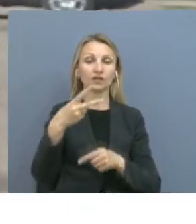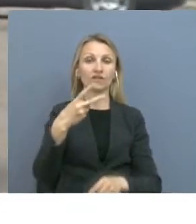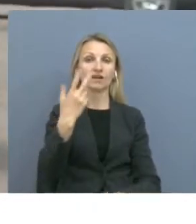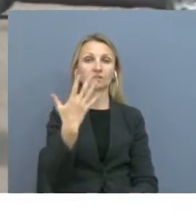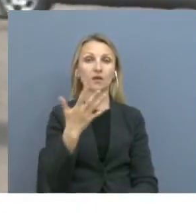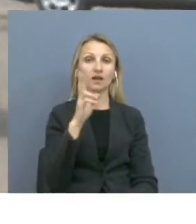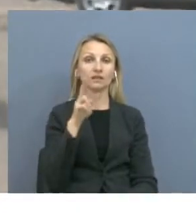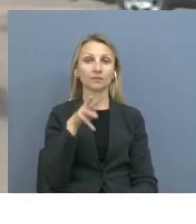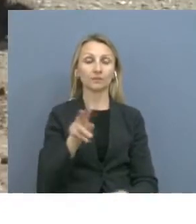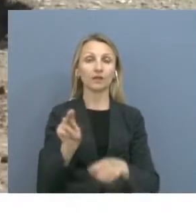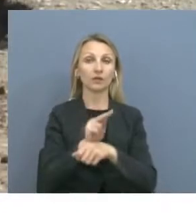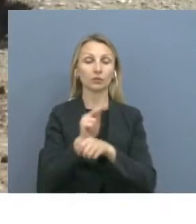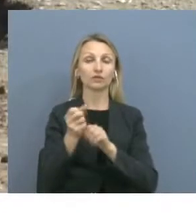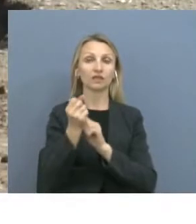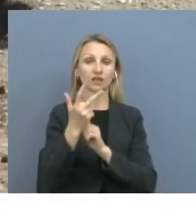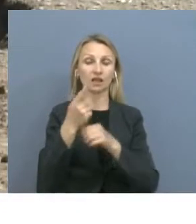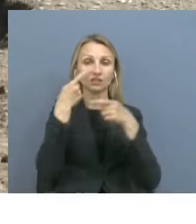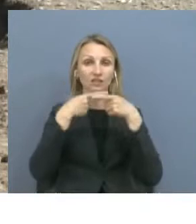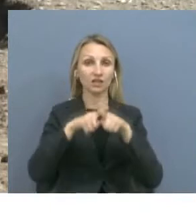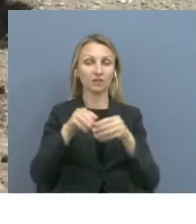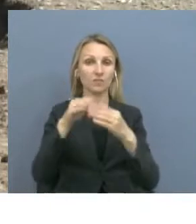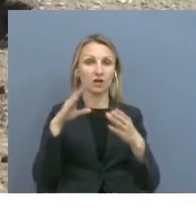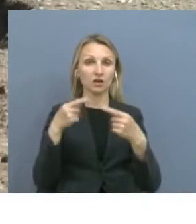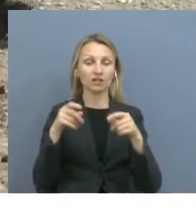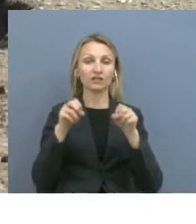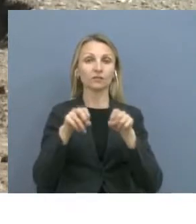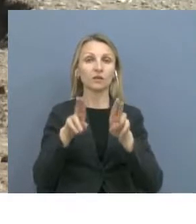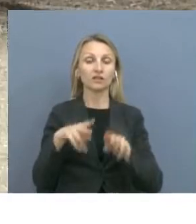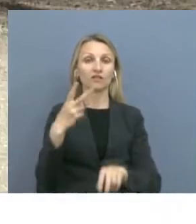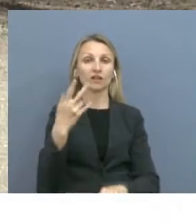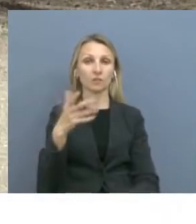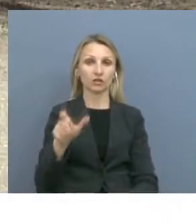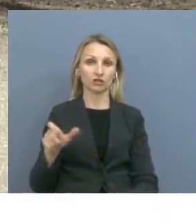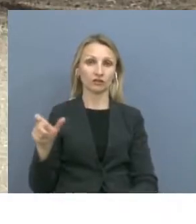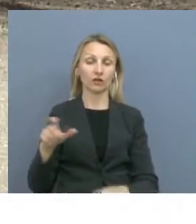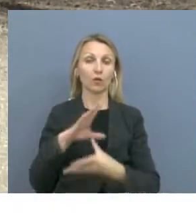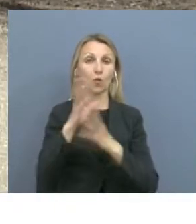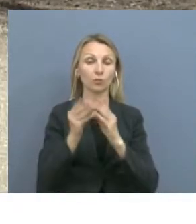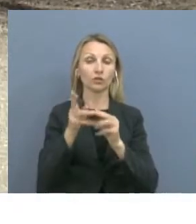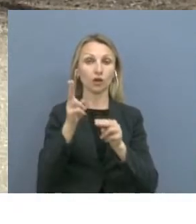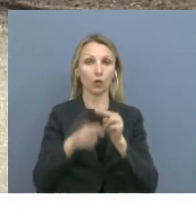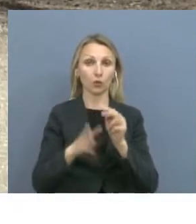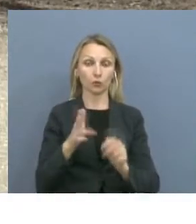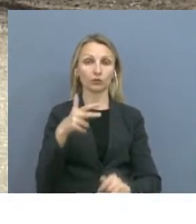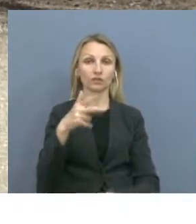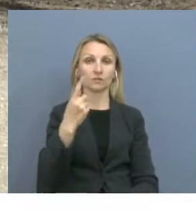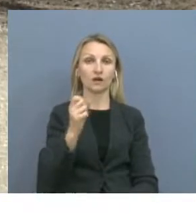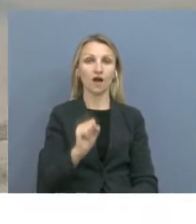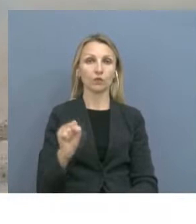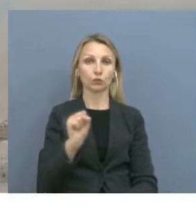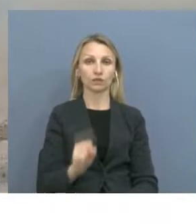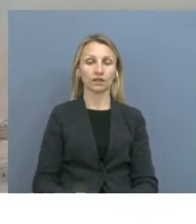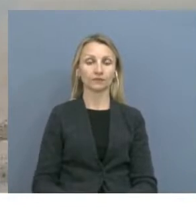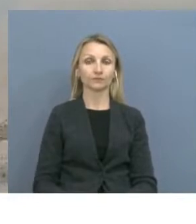ремонту привлечено 13 единиц техники и 25 специалистов. Планируемый объем будет завершен 31 августа. Рамиль